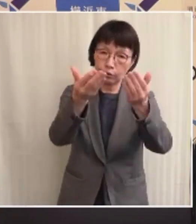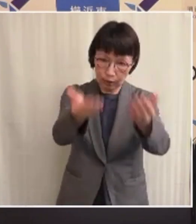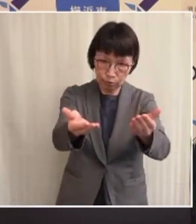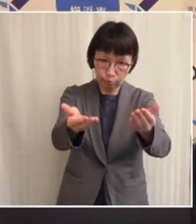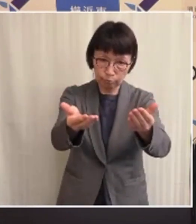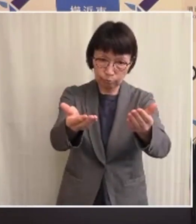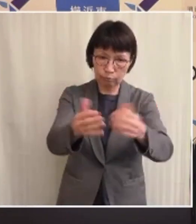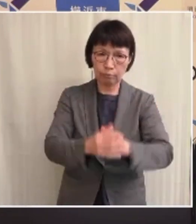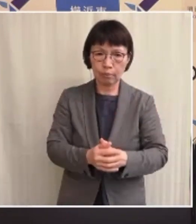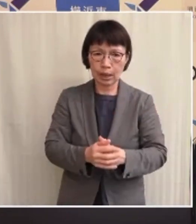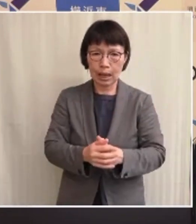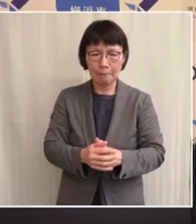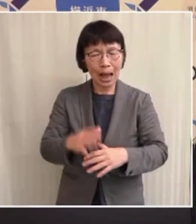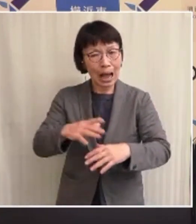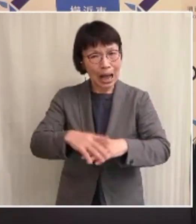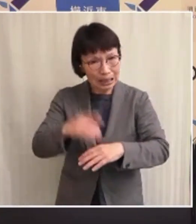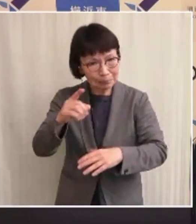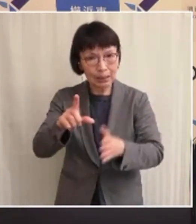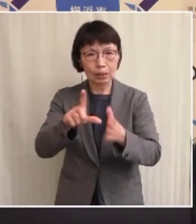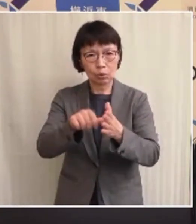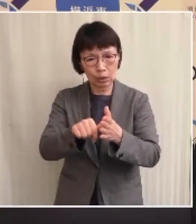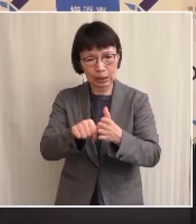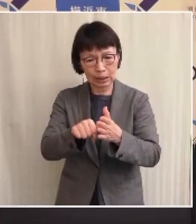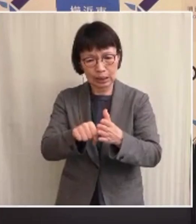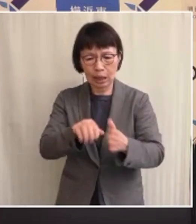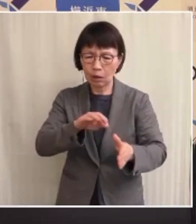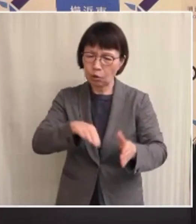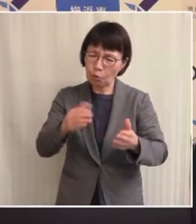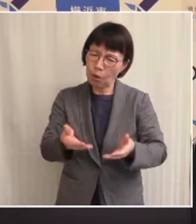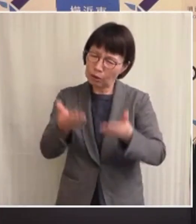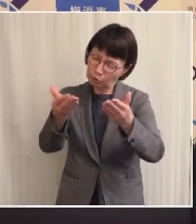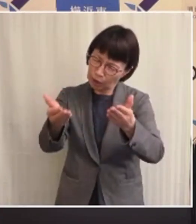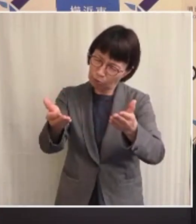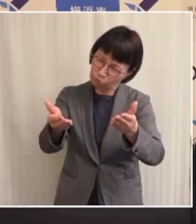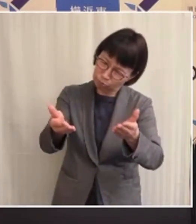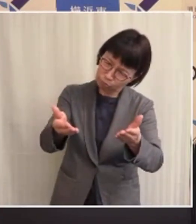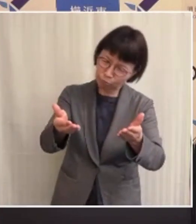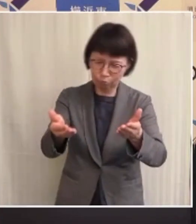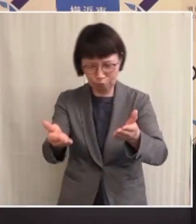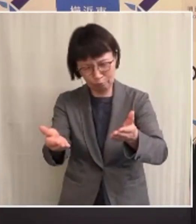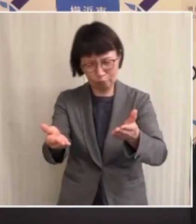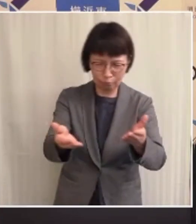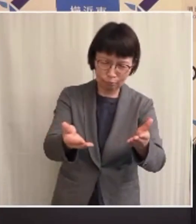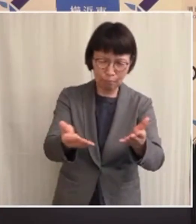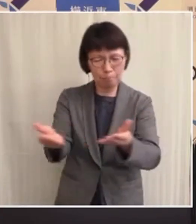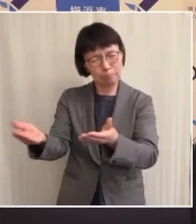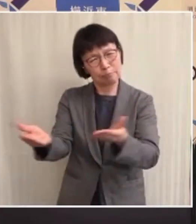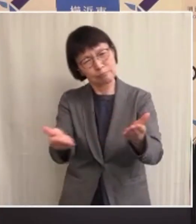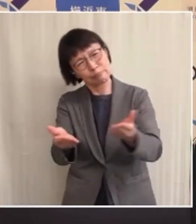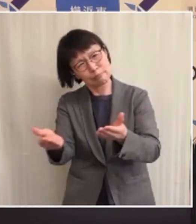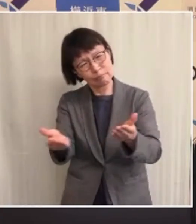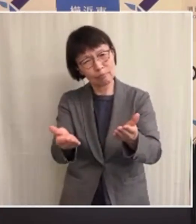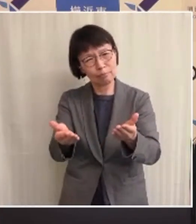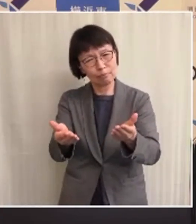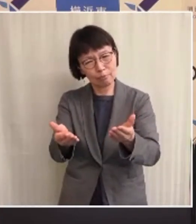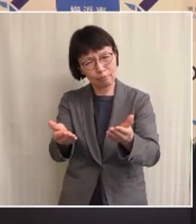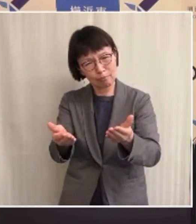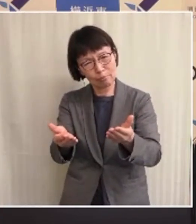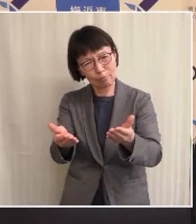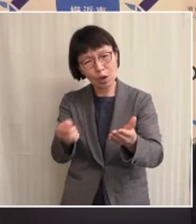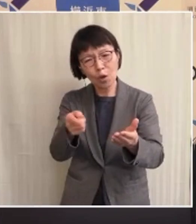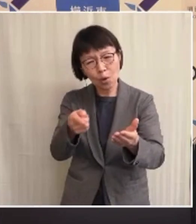用しようかする、利用しようかしないかっていうところの壁を